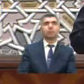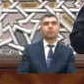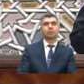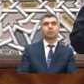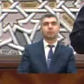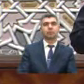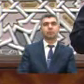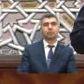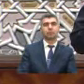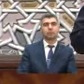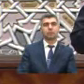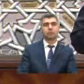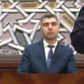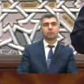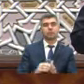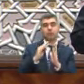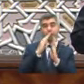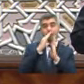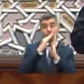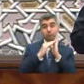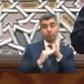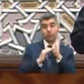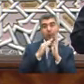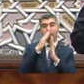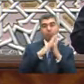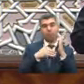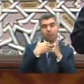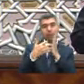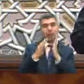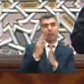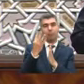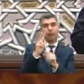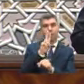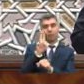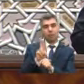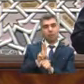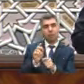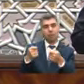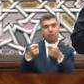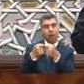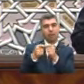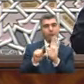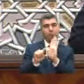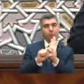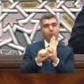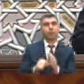والذي يتضمن كذلك أربعة أسئلة في إطار وحدة